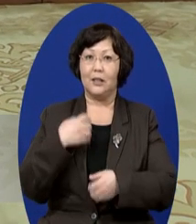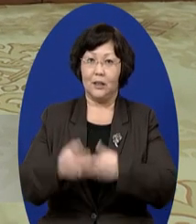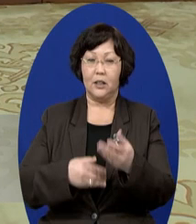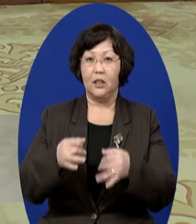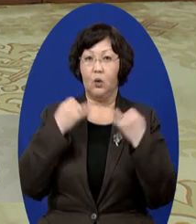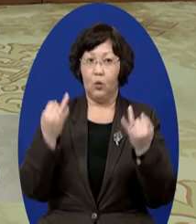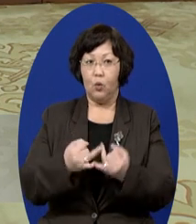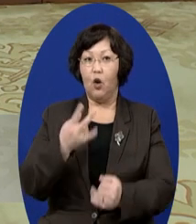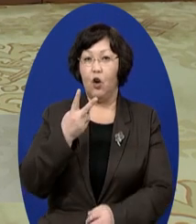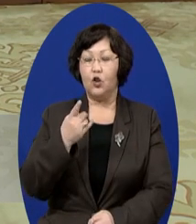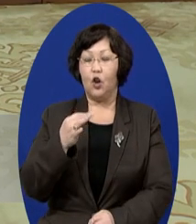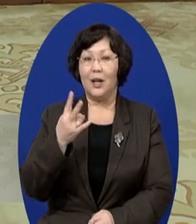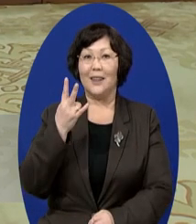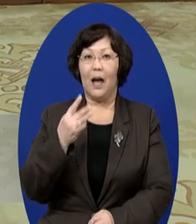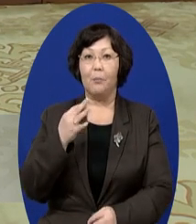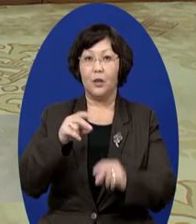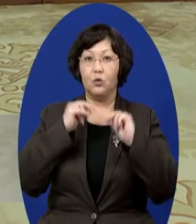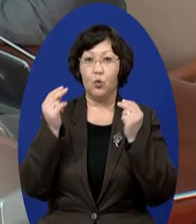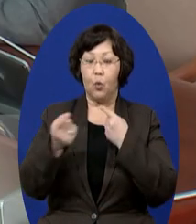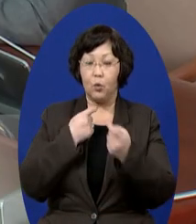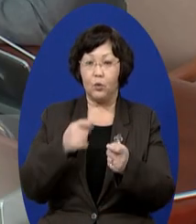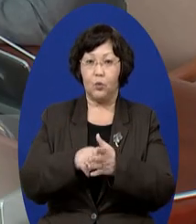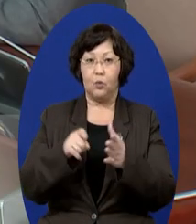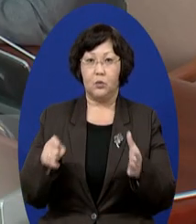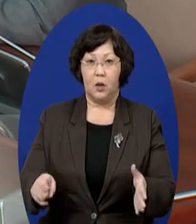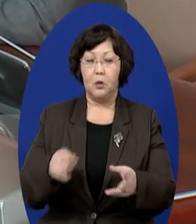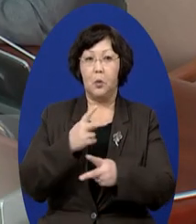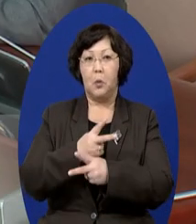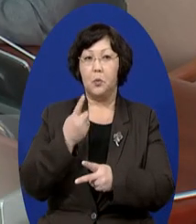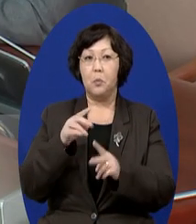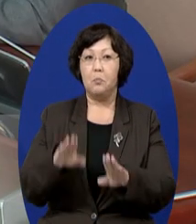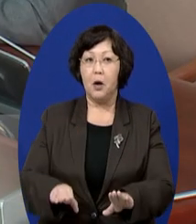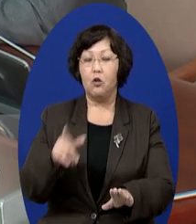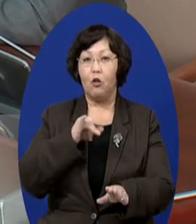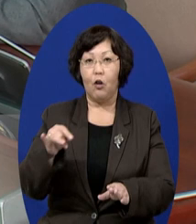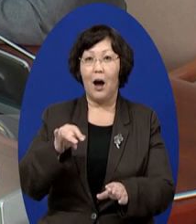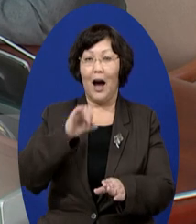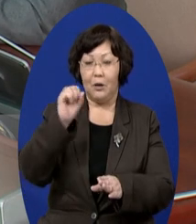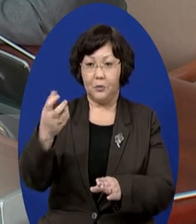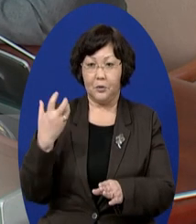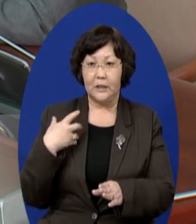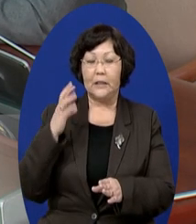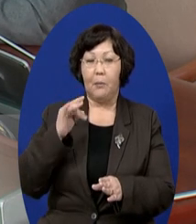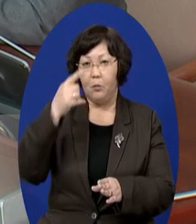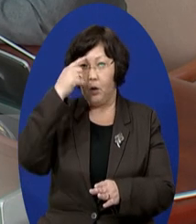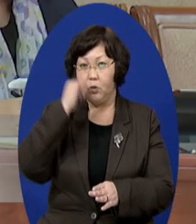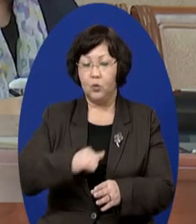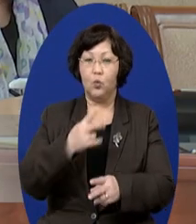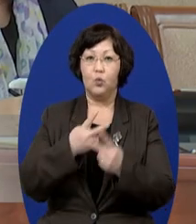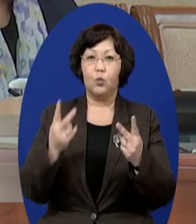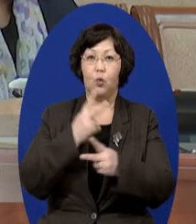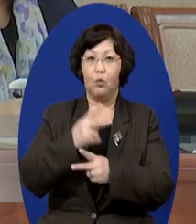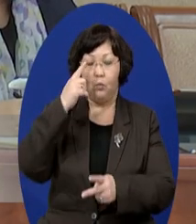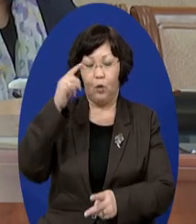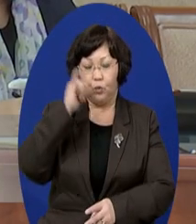хурлын 2021 оны намрын ээлжит чуулганы хугацаанд хууль зүйн байнгын ороо эрхлэх асуудлынхаа хүрээнд Монгол улсын үндсэн хууль, Монгол улсын эрх зүйн